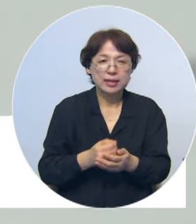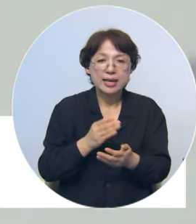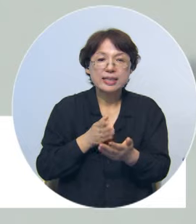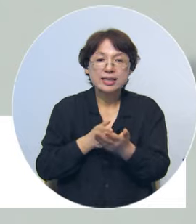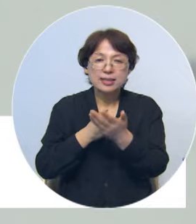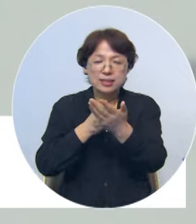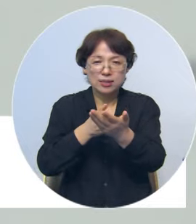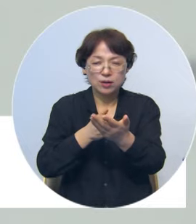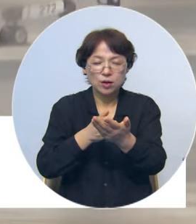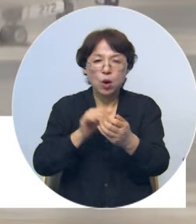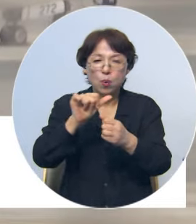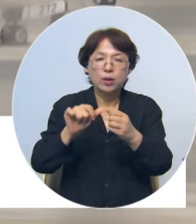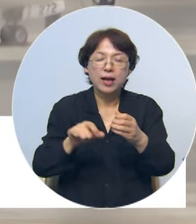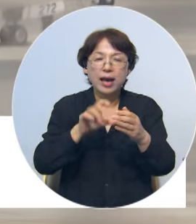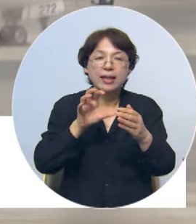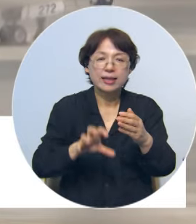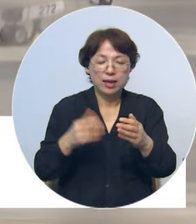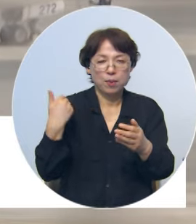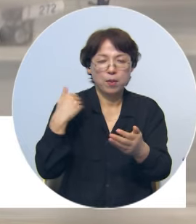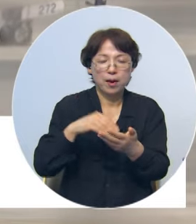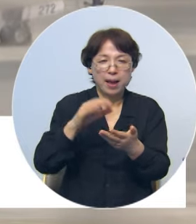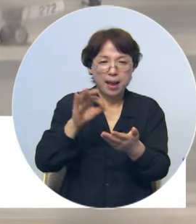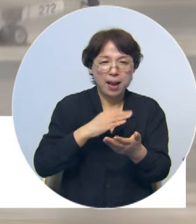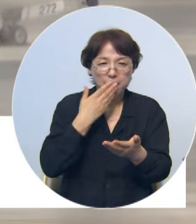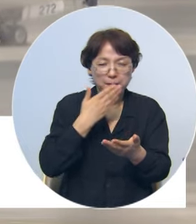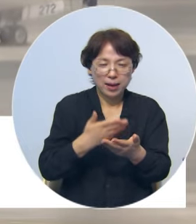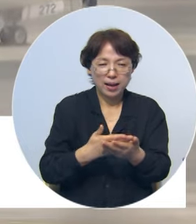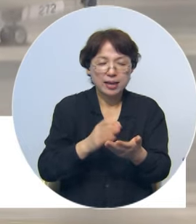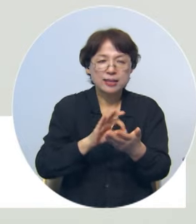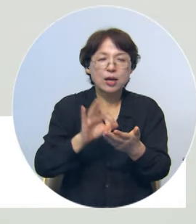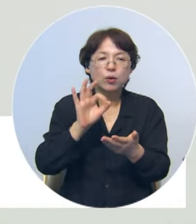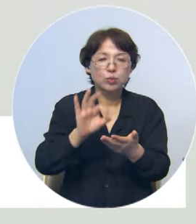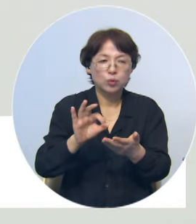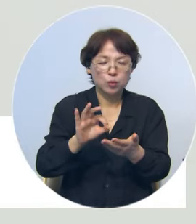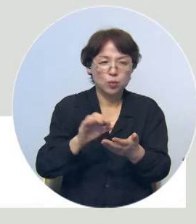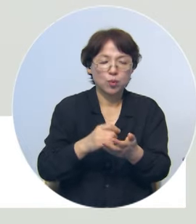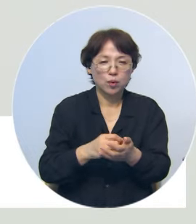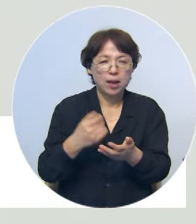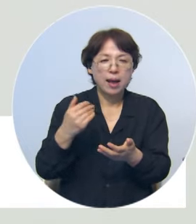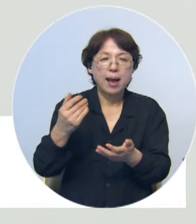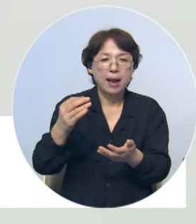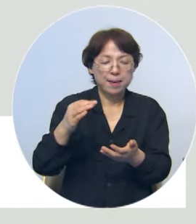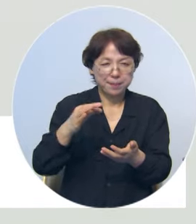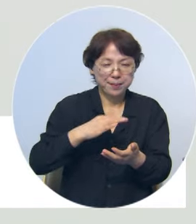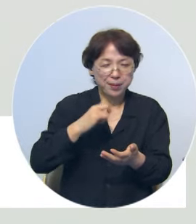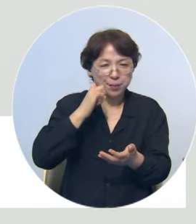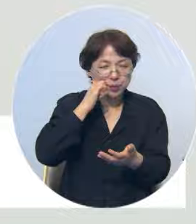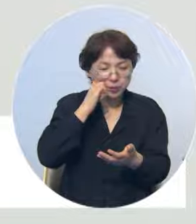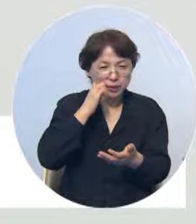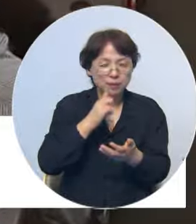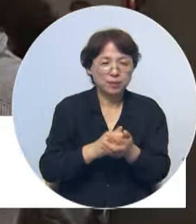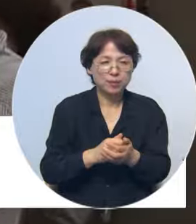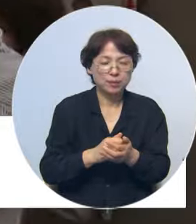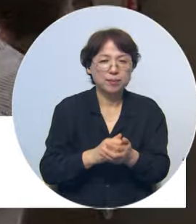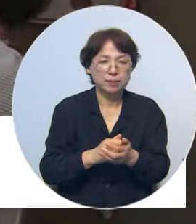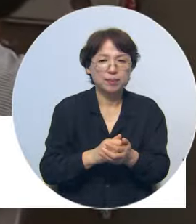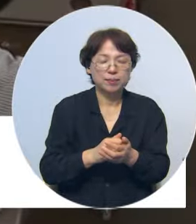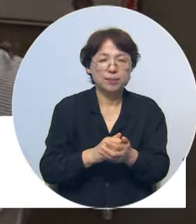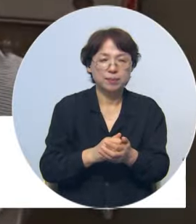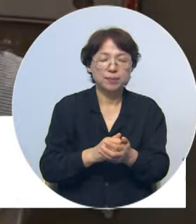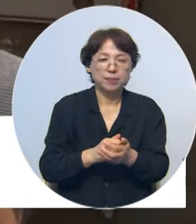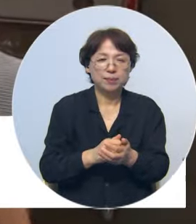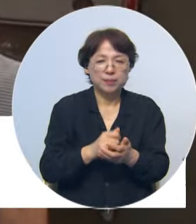예정일 기준으로 5년 안에 가능하며 이후에도 공항 사용료를 찾아가지 않으면 공익 목적으로 공항 개정에 귀속